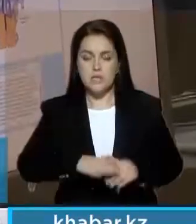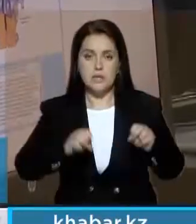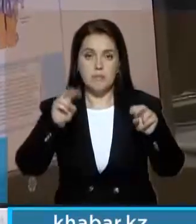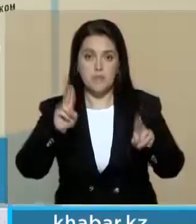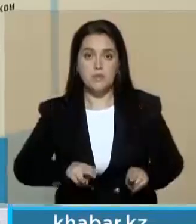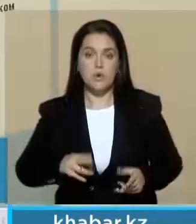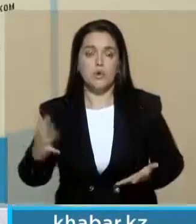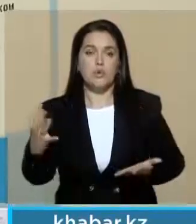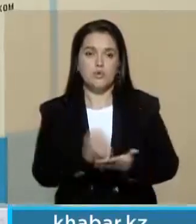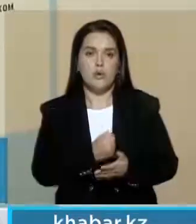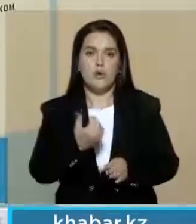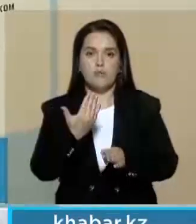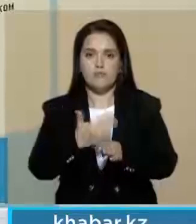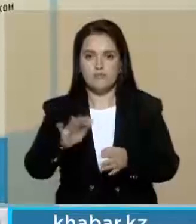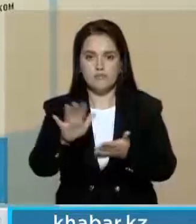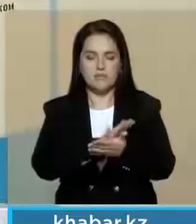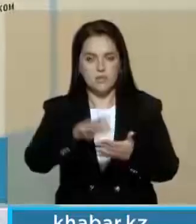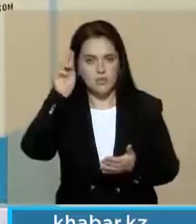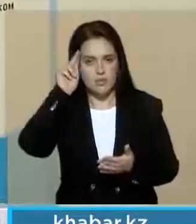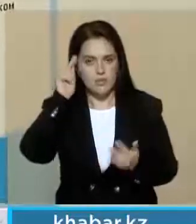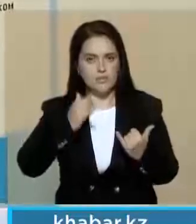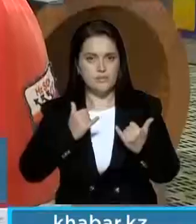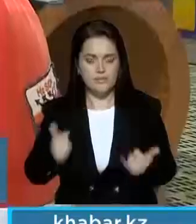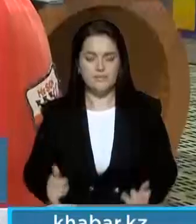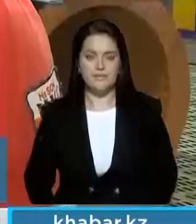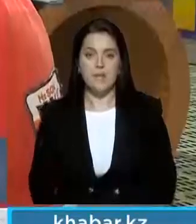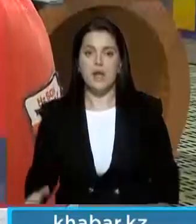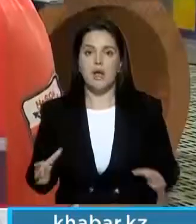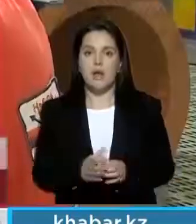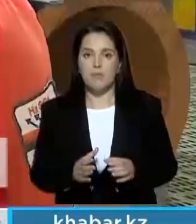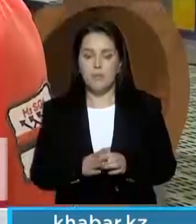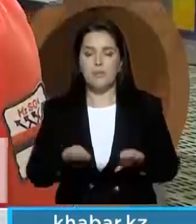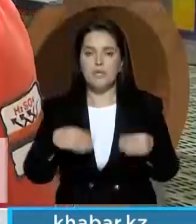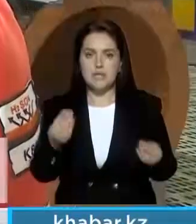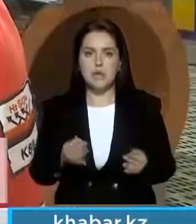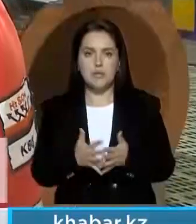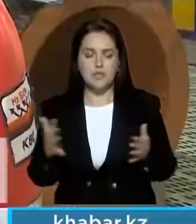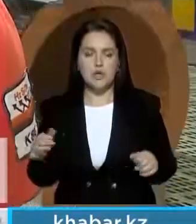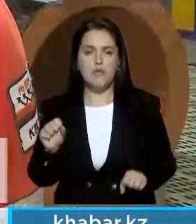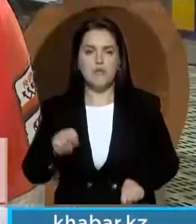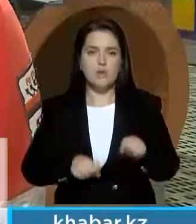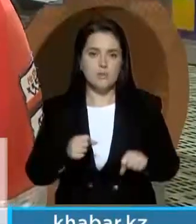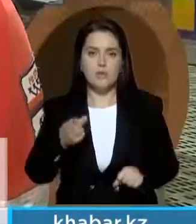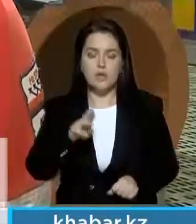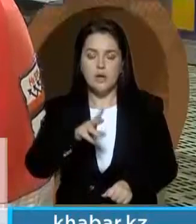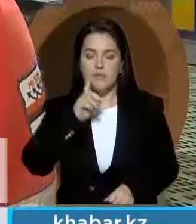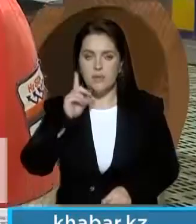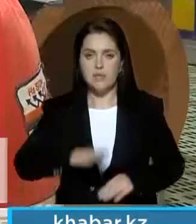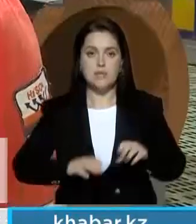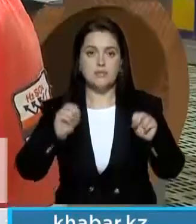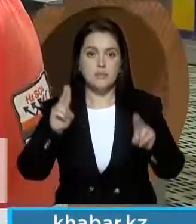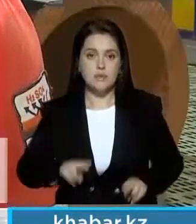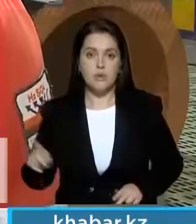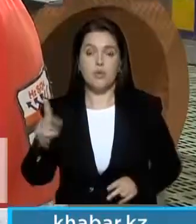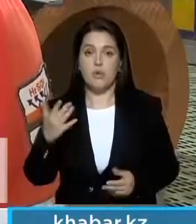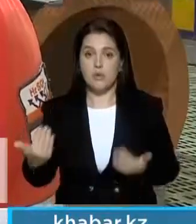и с помощью выделения образовательных грантов. Компания предоставляет большие возможности для молодых специалистов проходить здесь оплачиваемую